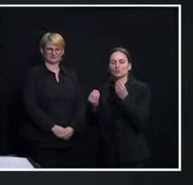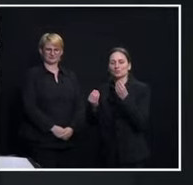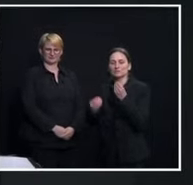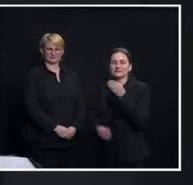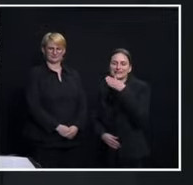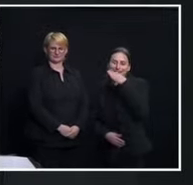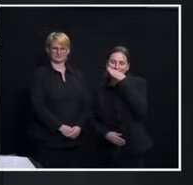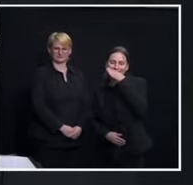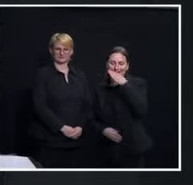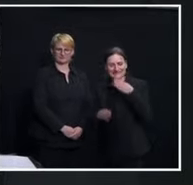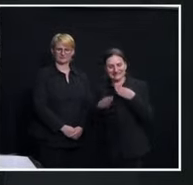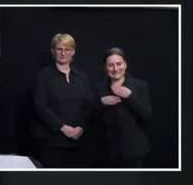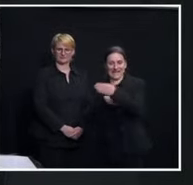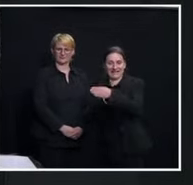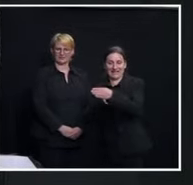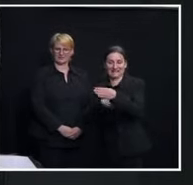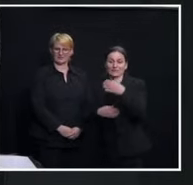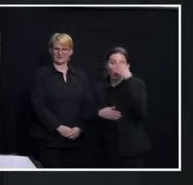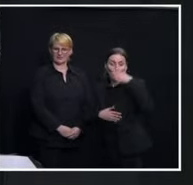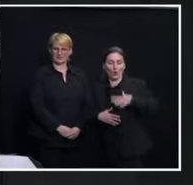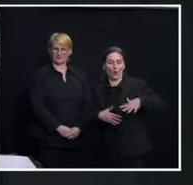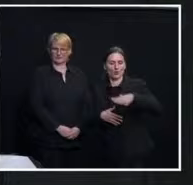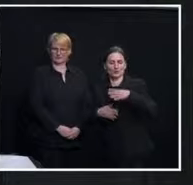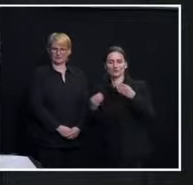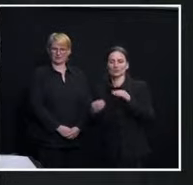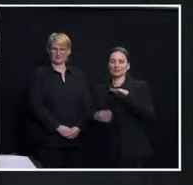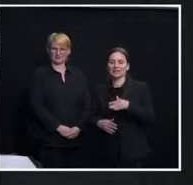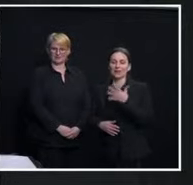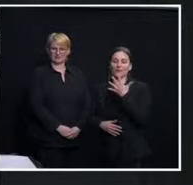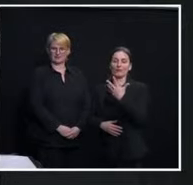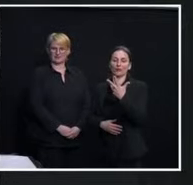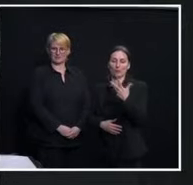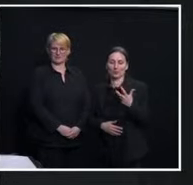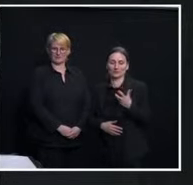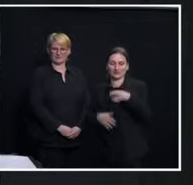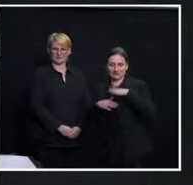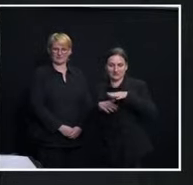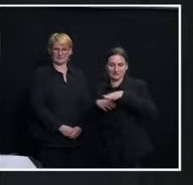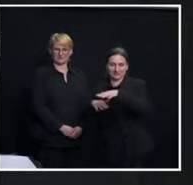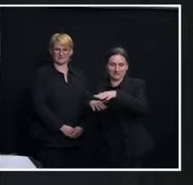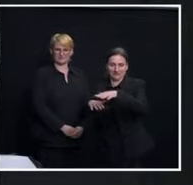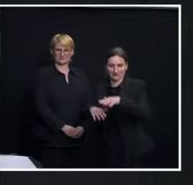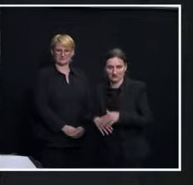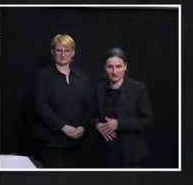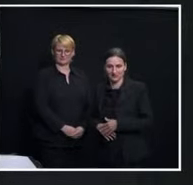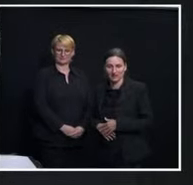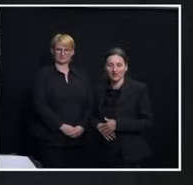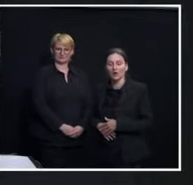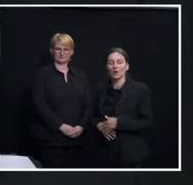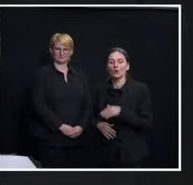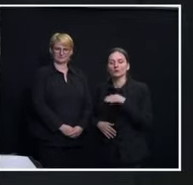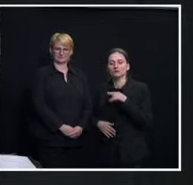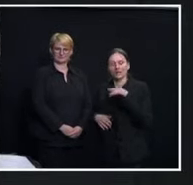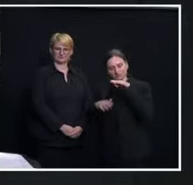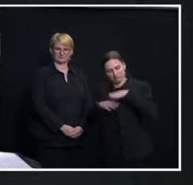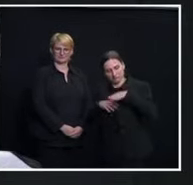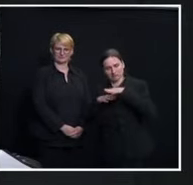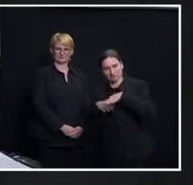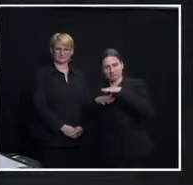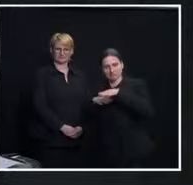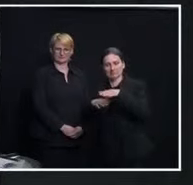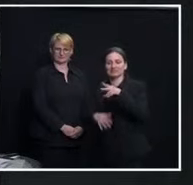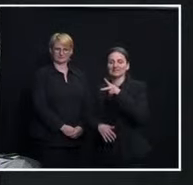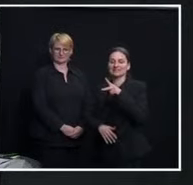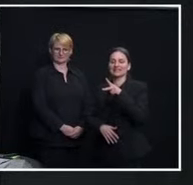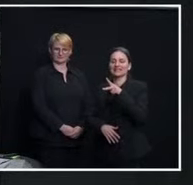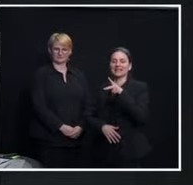der großen Aufmärsche ab 35. Dort hat vorher schon die Bücherverbrennung stattgefunden. Und dann geht man entlang Richtung